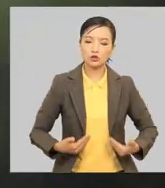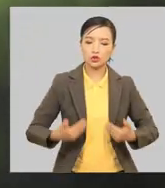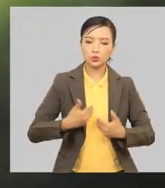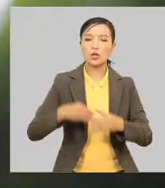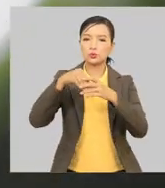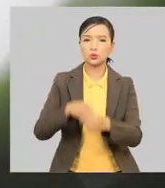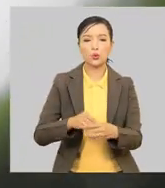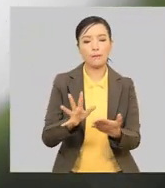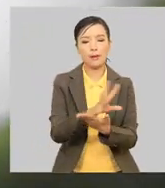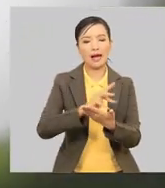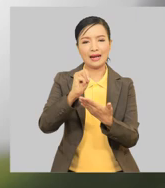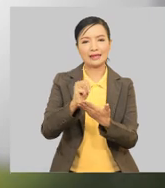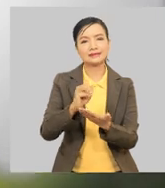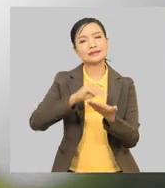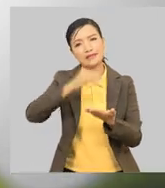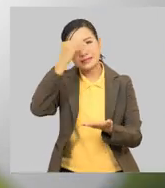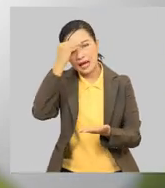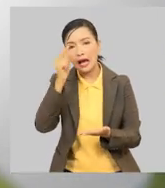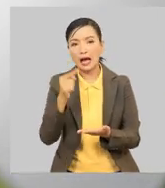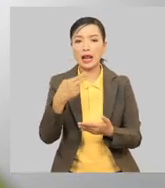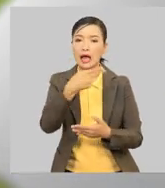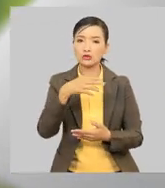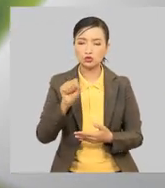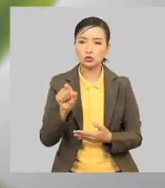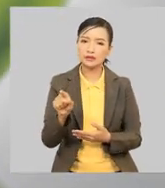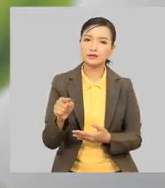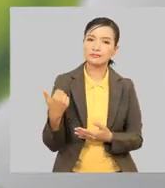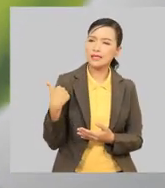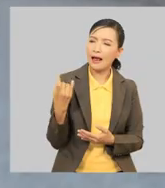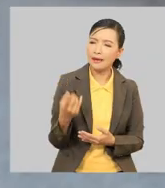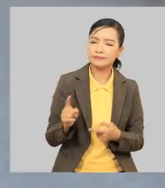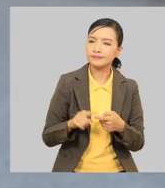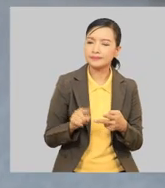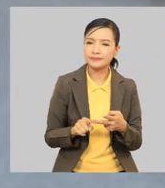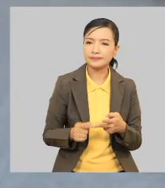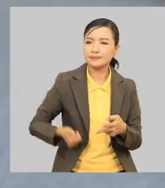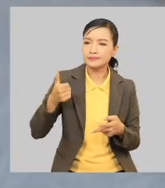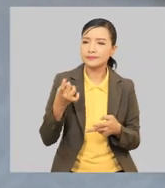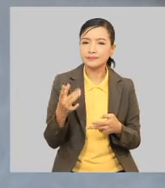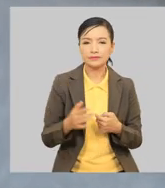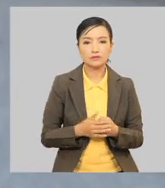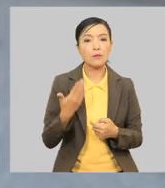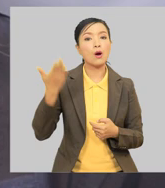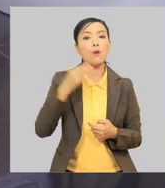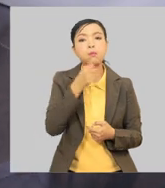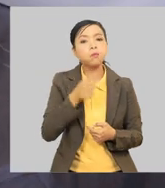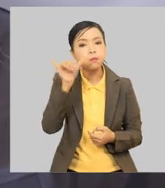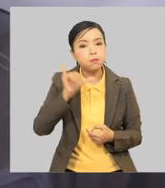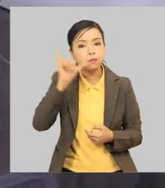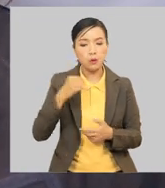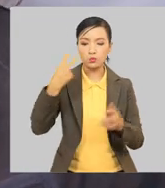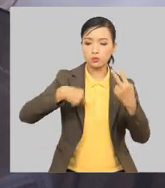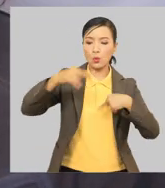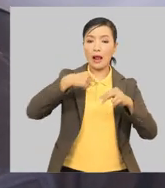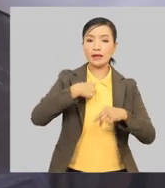ชีวิตมหาลัยกับการศึกษาเนี่ยมันนอกจากเรื่องของหลักสูตรแล้วสิ่งที่เราได้มันคืออะไรอีกอ่ะ จากที่แต่เดิมอ่ะคุณยาย